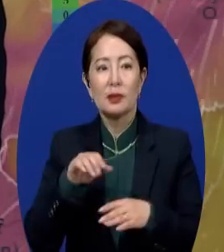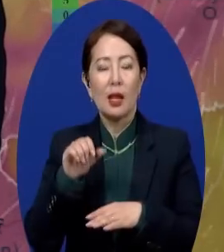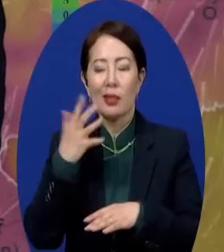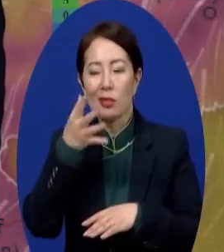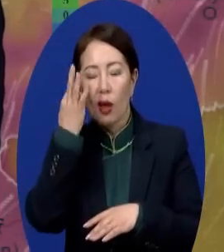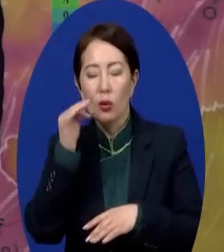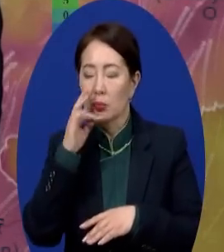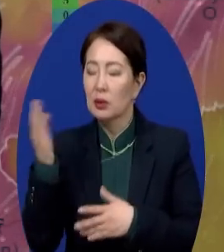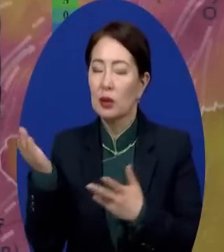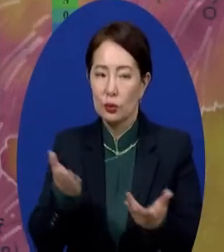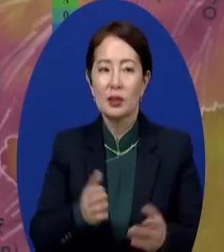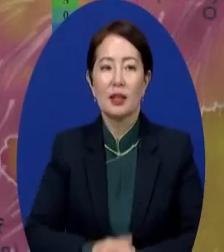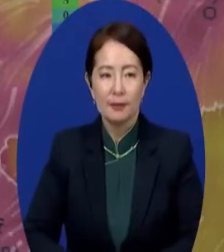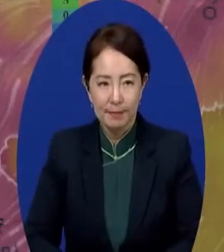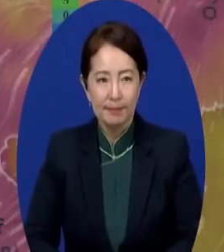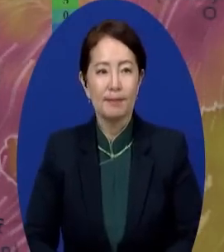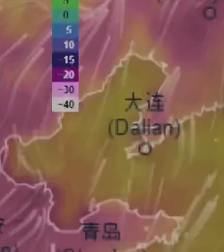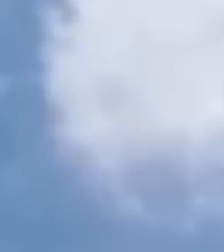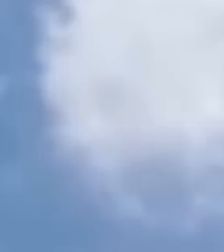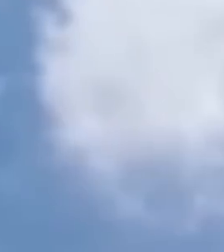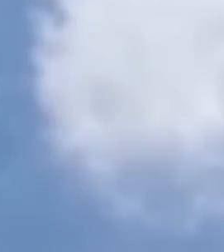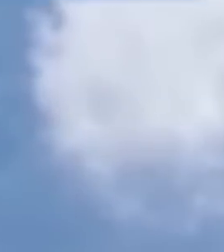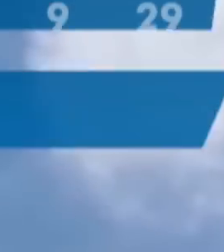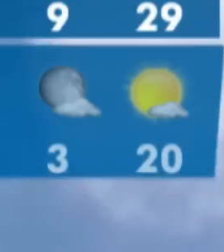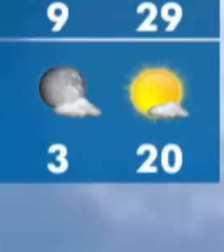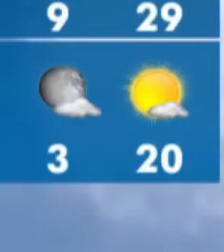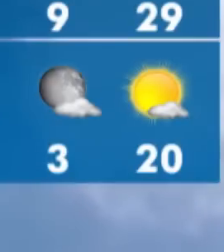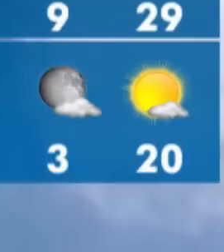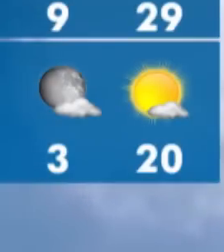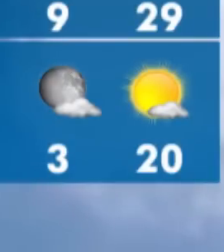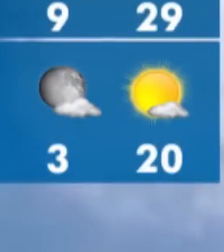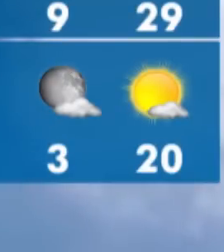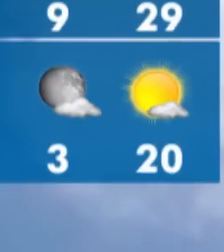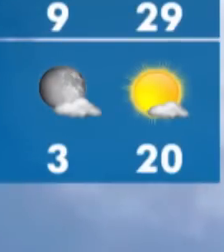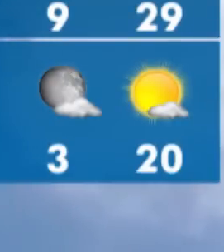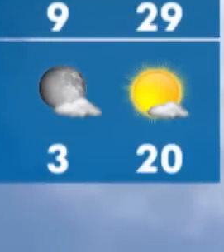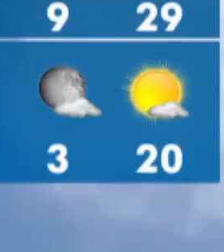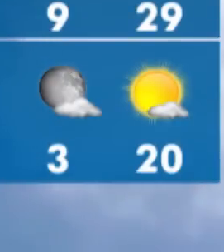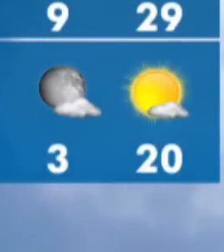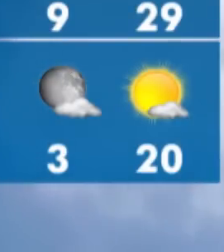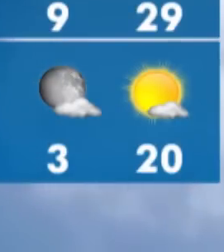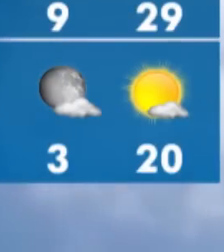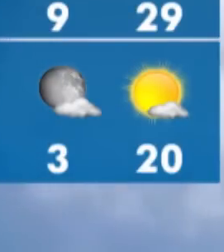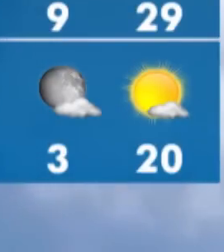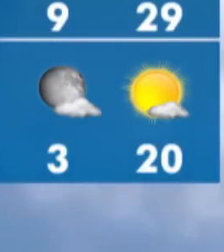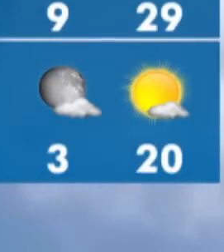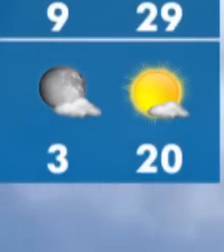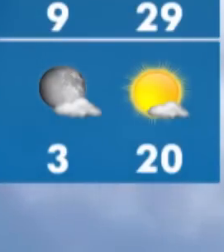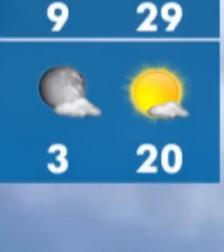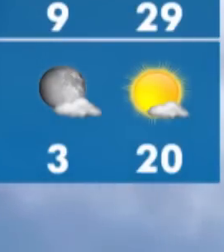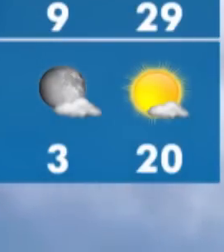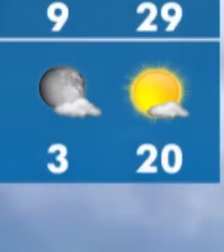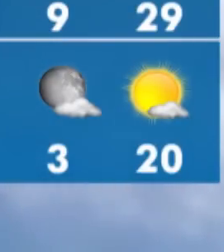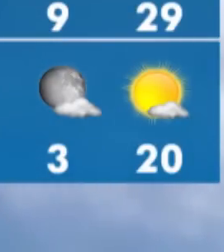хоногийн цагаар мэдээллийг бүлээн авч үзнэ үү. Үлгэр шөнө 14 өдөртөө 28 градус дулаан, Улаангом шөнө 11